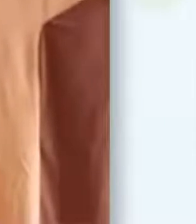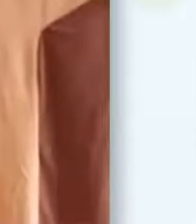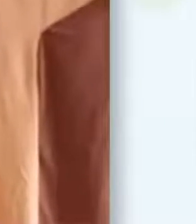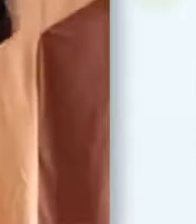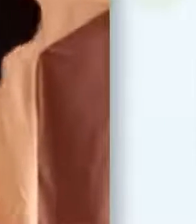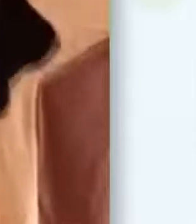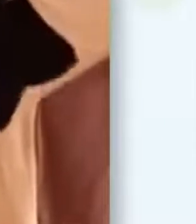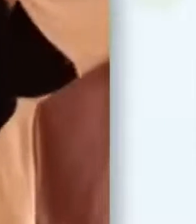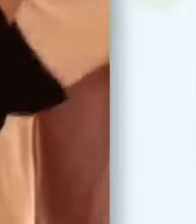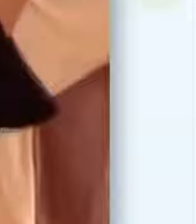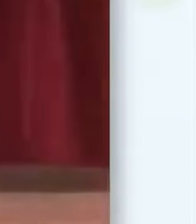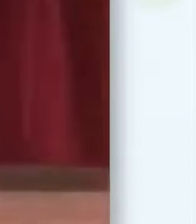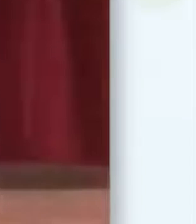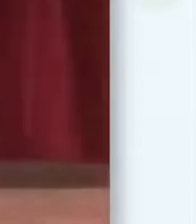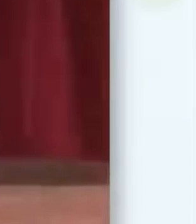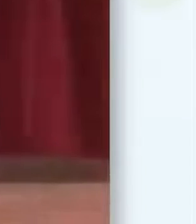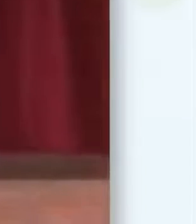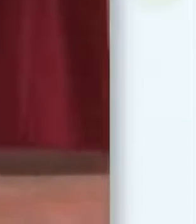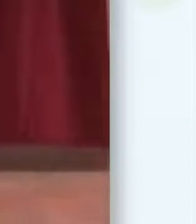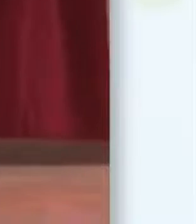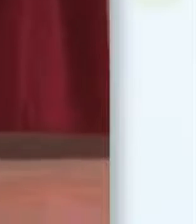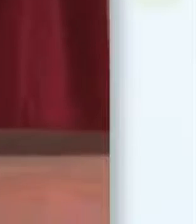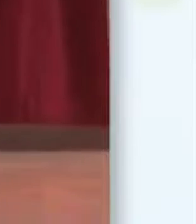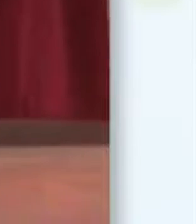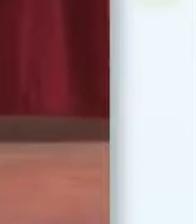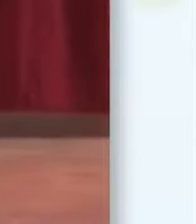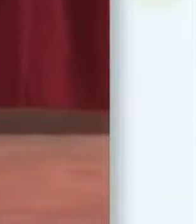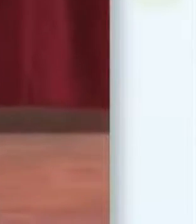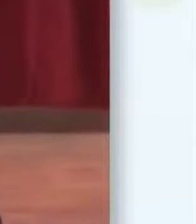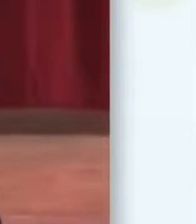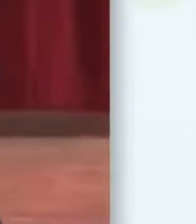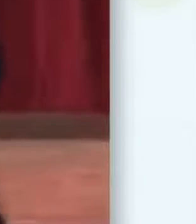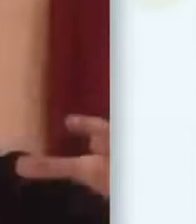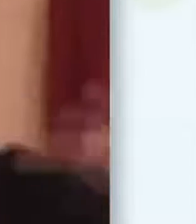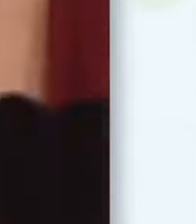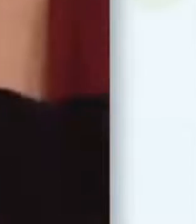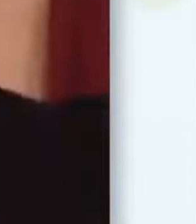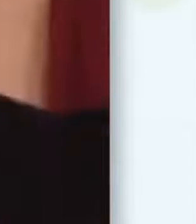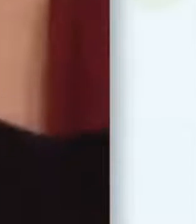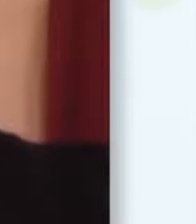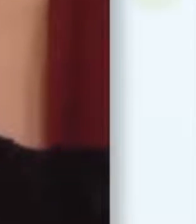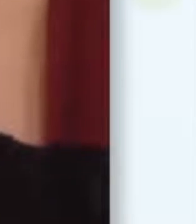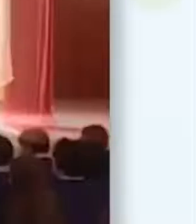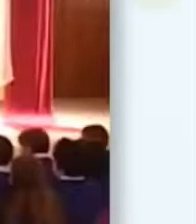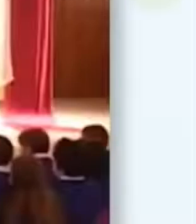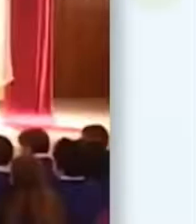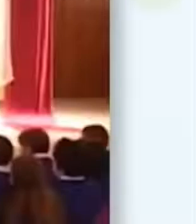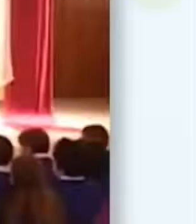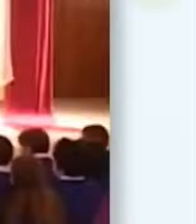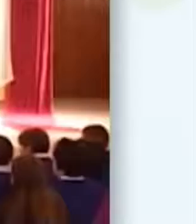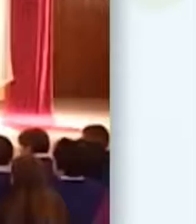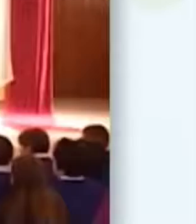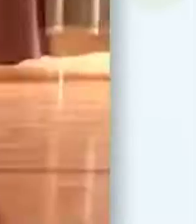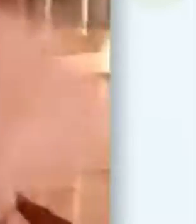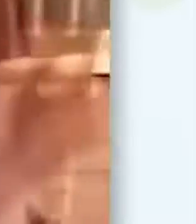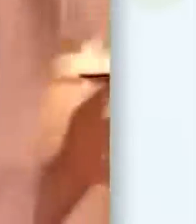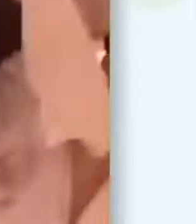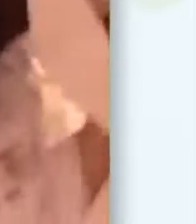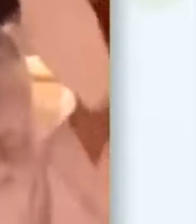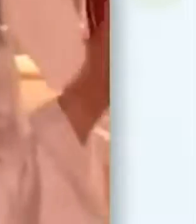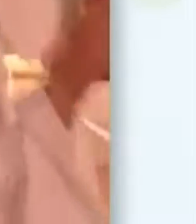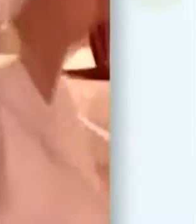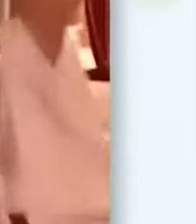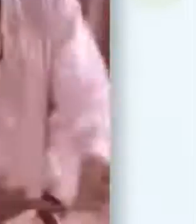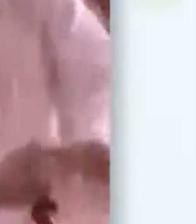Tore, le ciccione, vinto sapiente e che tirore, tra le parole, ne dice tante, ma ne confonde tutte quante. Era